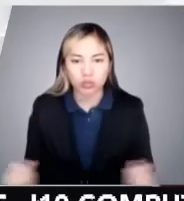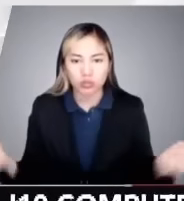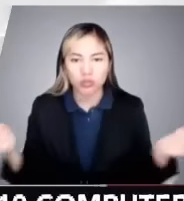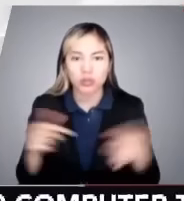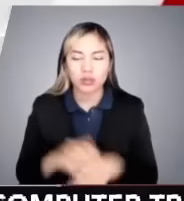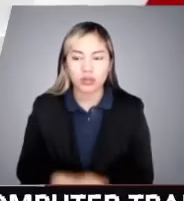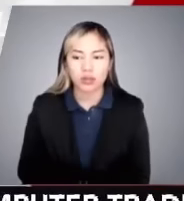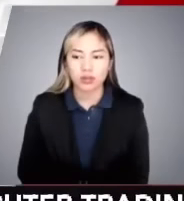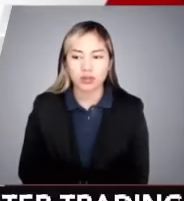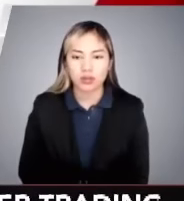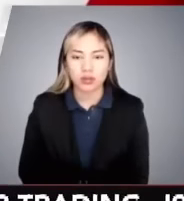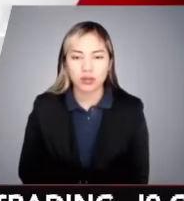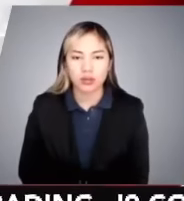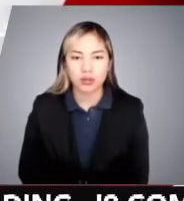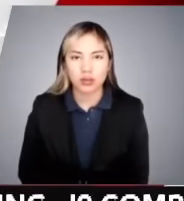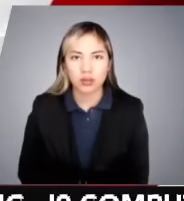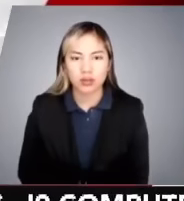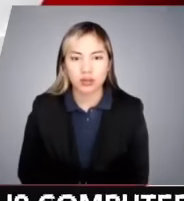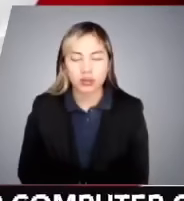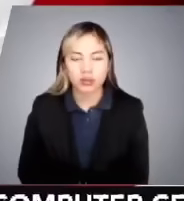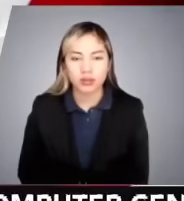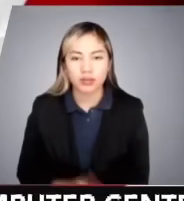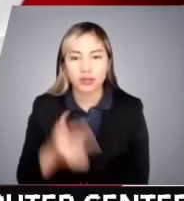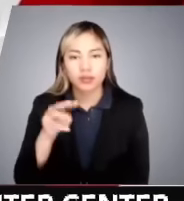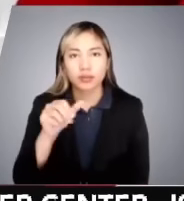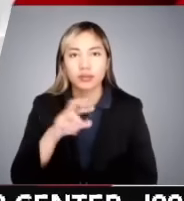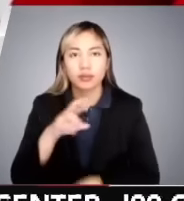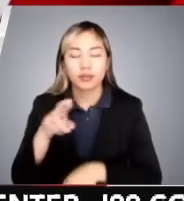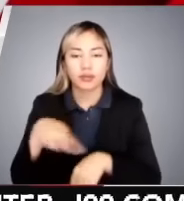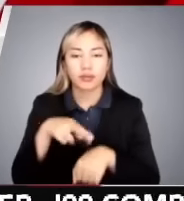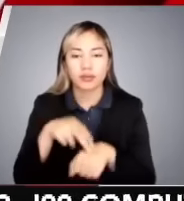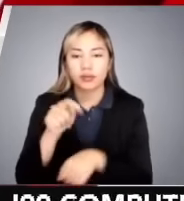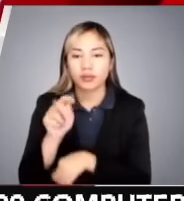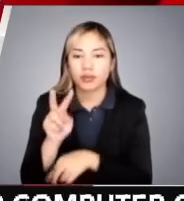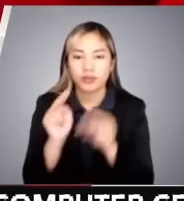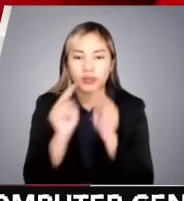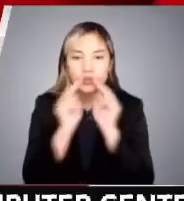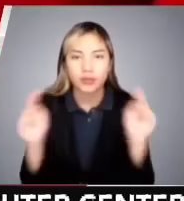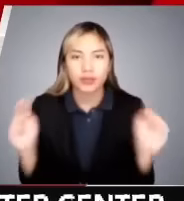Ito ang GMA Regional TV News.